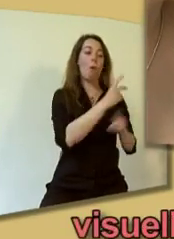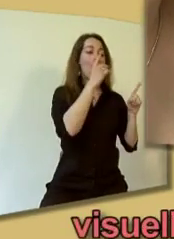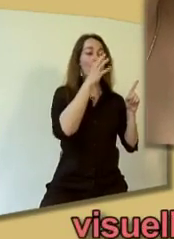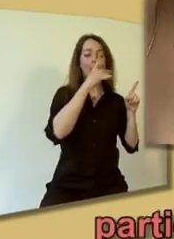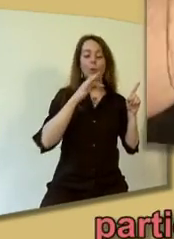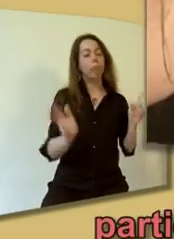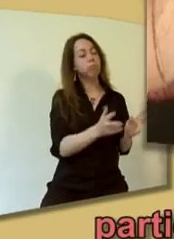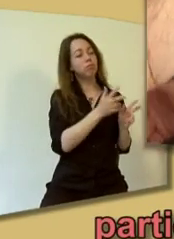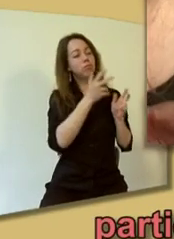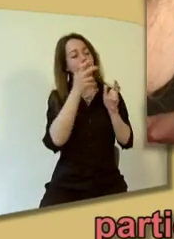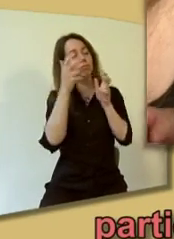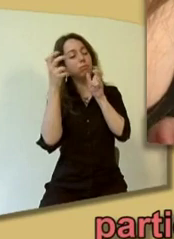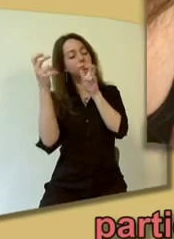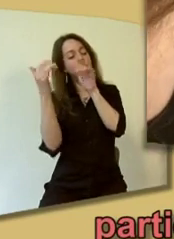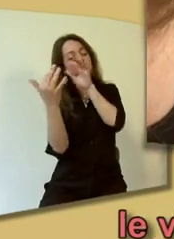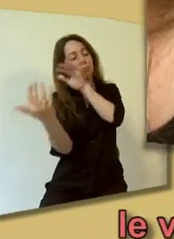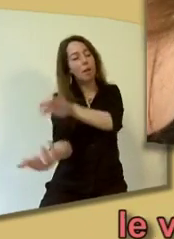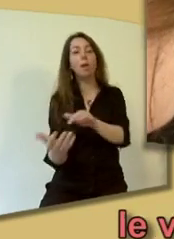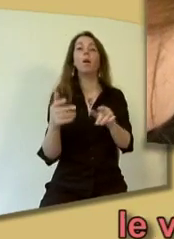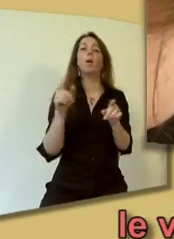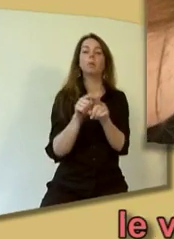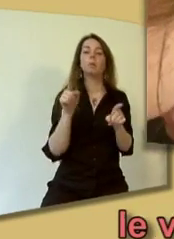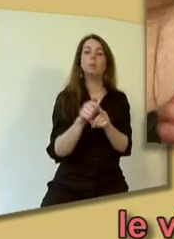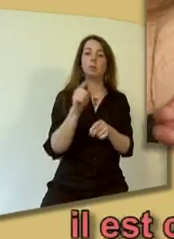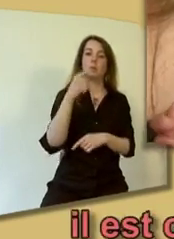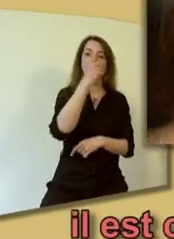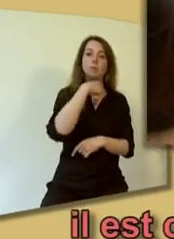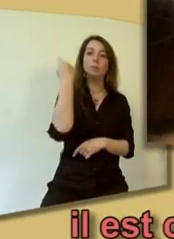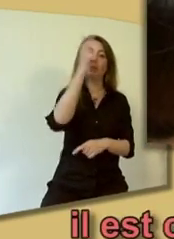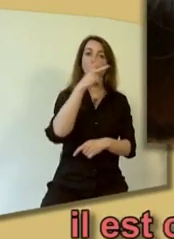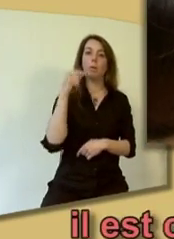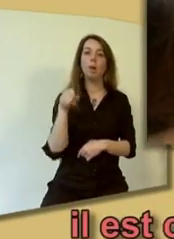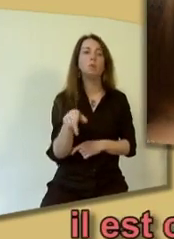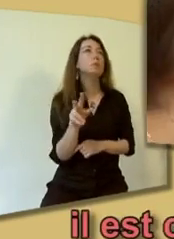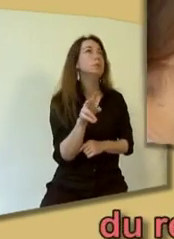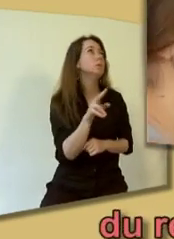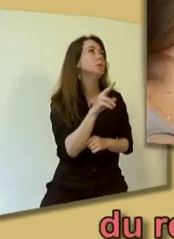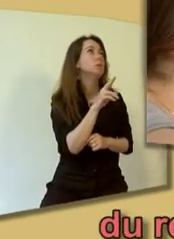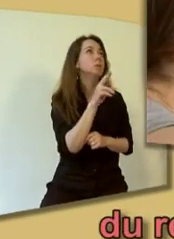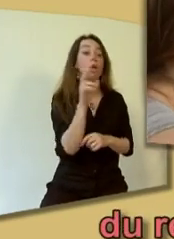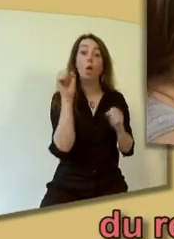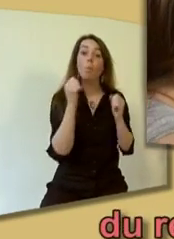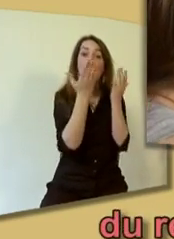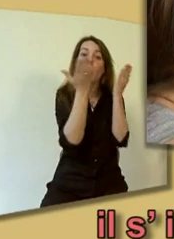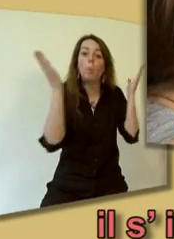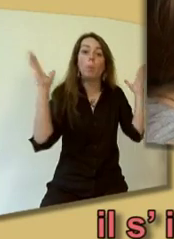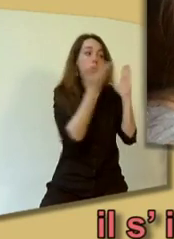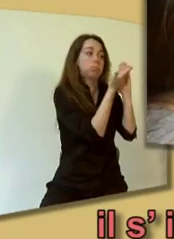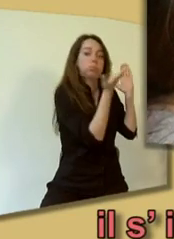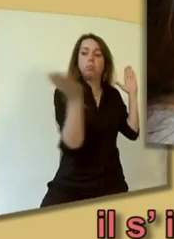Visuellement, il est attiré en particulier par le visage humain. Il est capable de suivre du regard sur 180